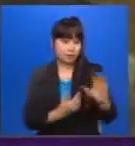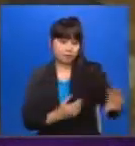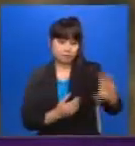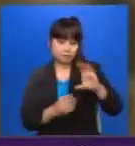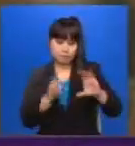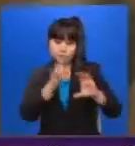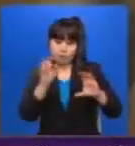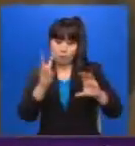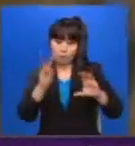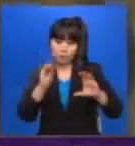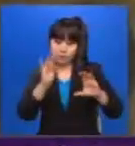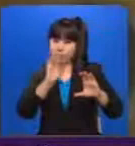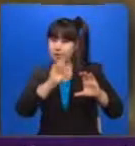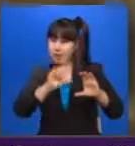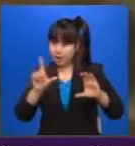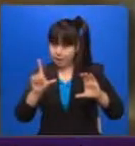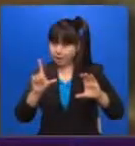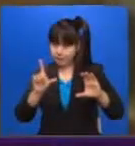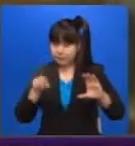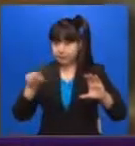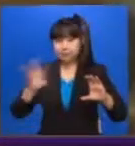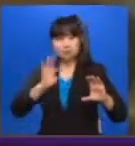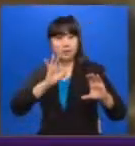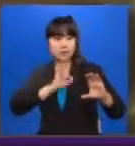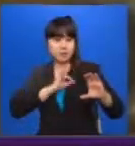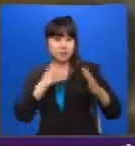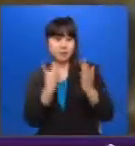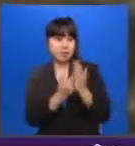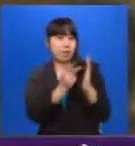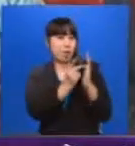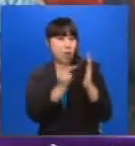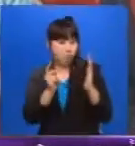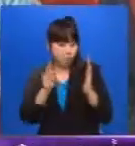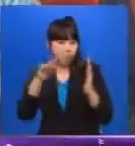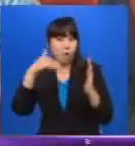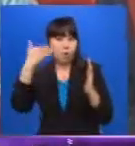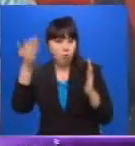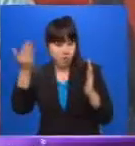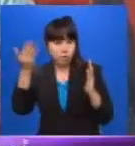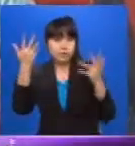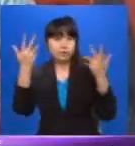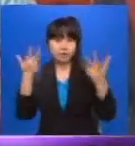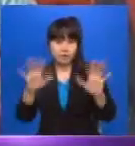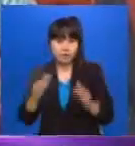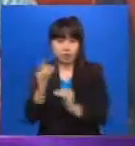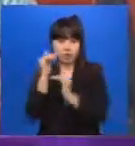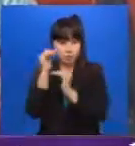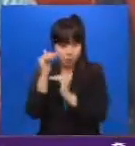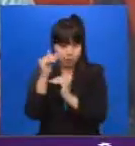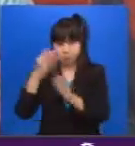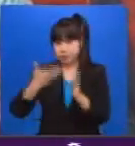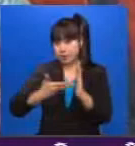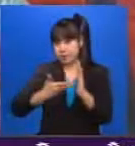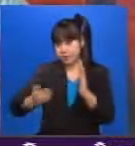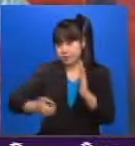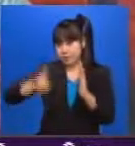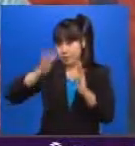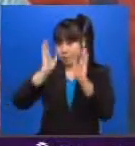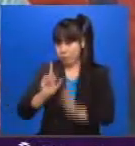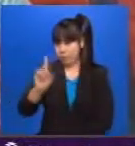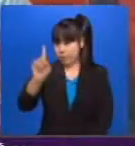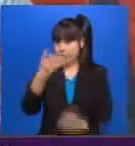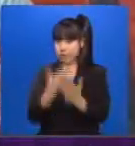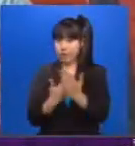167ล้านบาทเพื่อให้สมาชิกกู้ยืมก่อนไปใช้โดยกำหนดให้กู้ยืมได้ไม่เกินคนละ